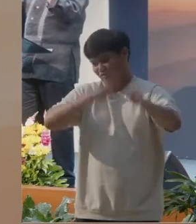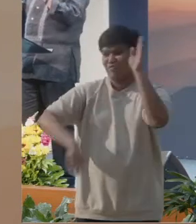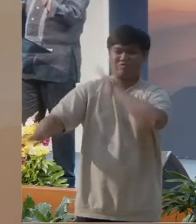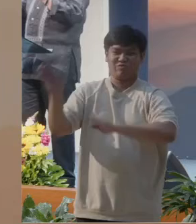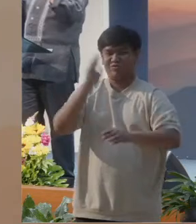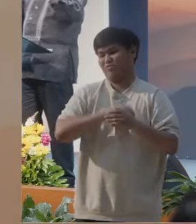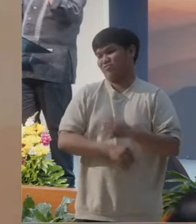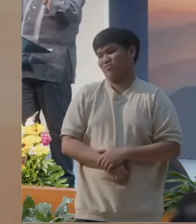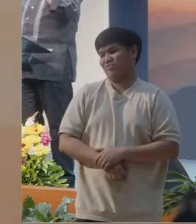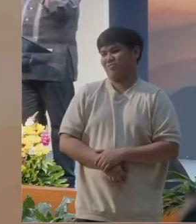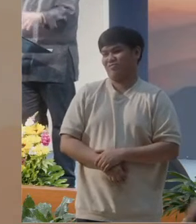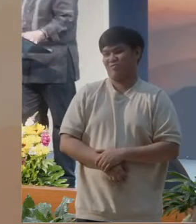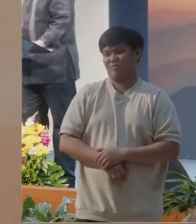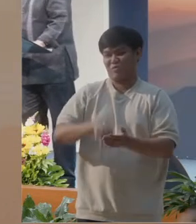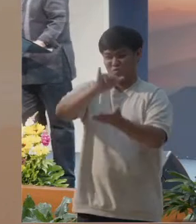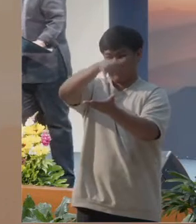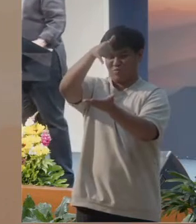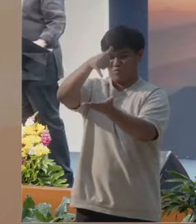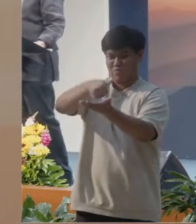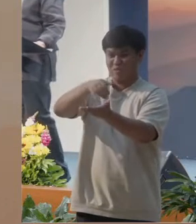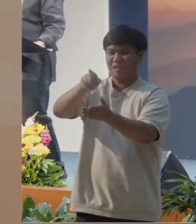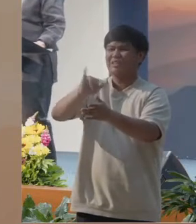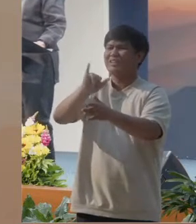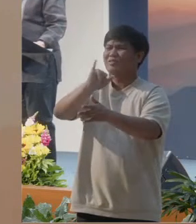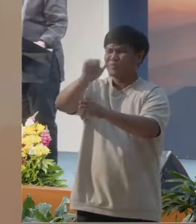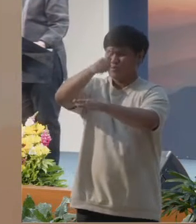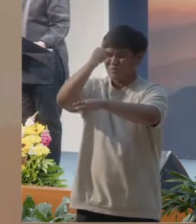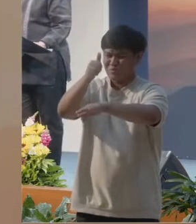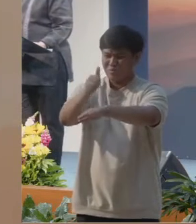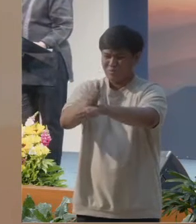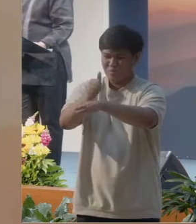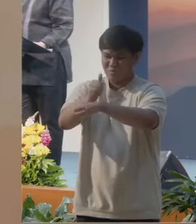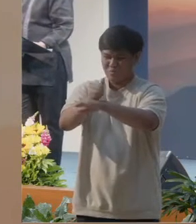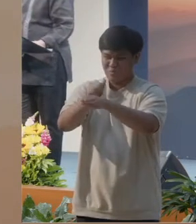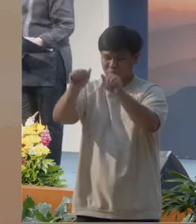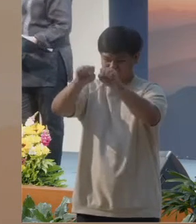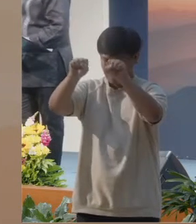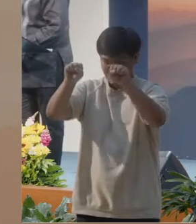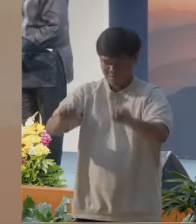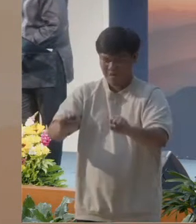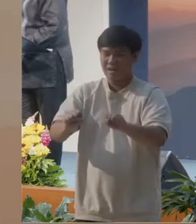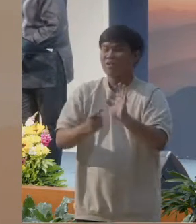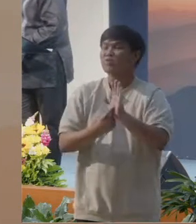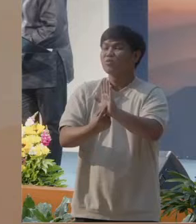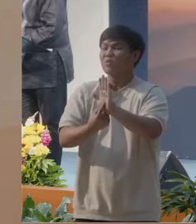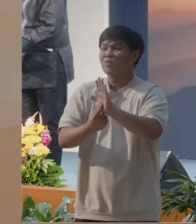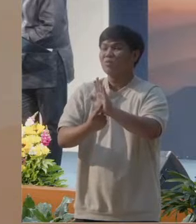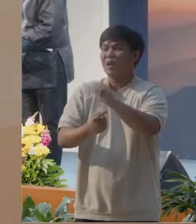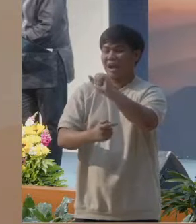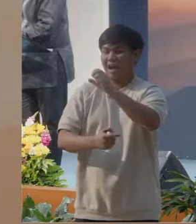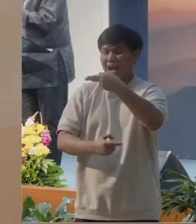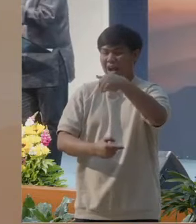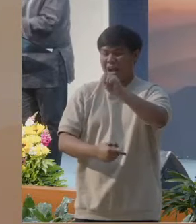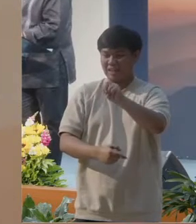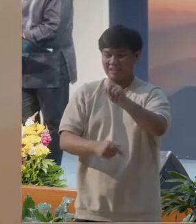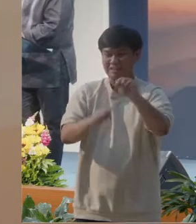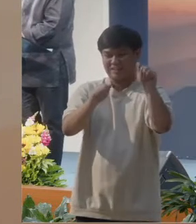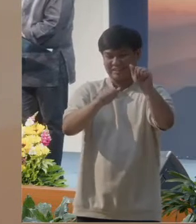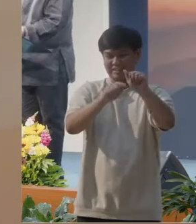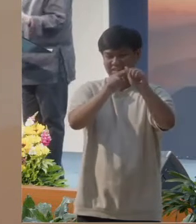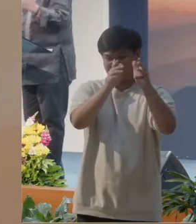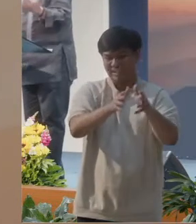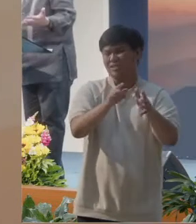parang sabihin nating monumento ng kamalian ni Akan. Makikita po natin yun. Ang isa pa